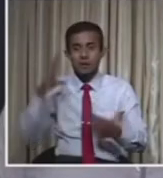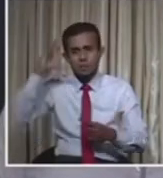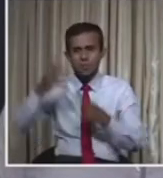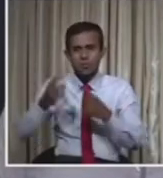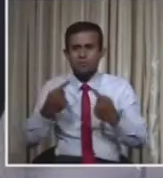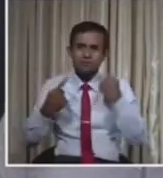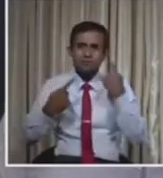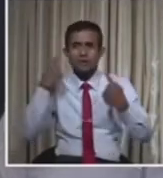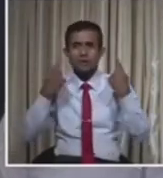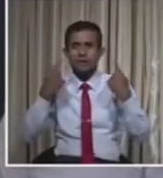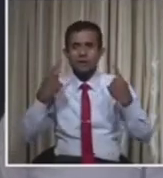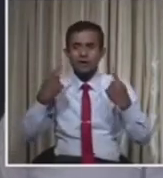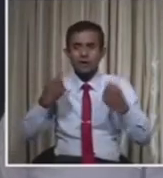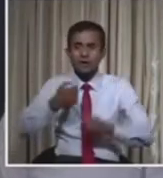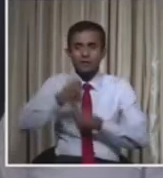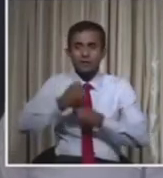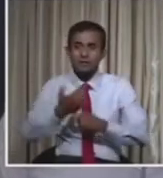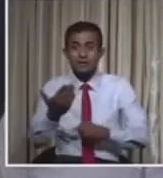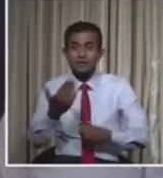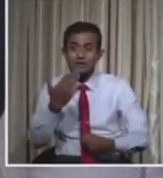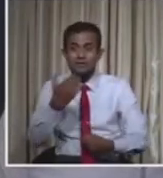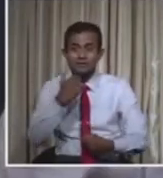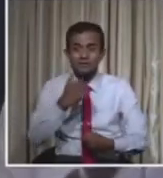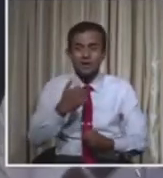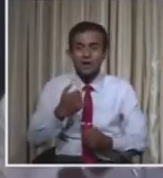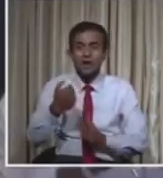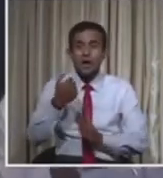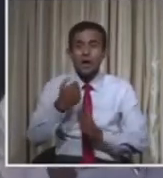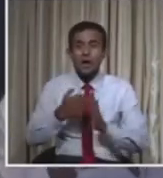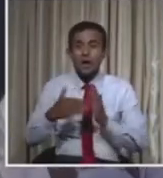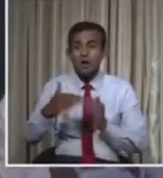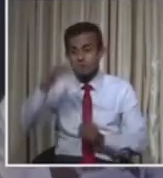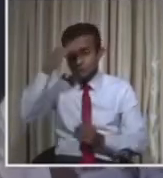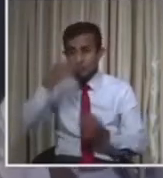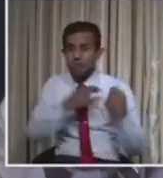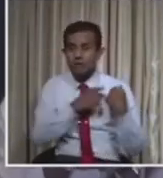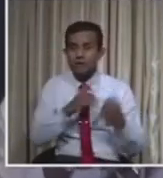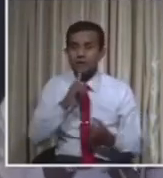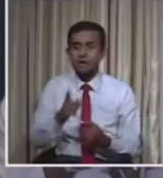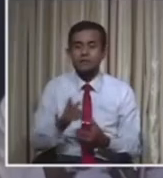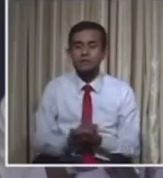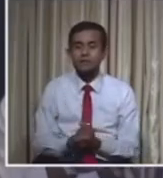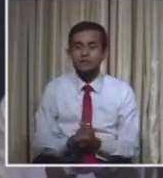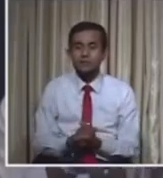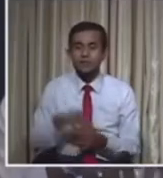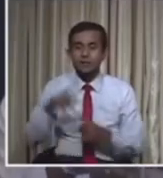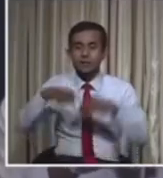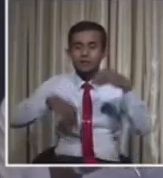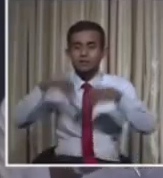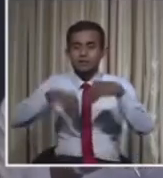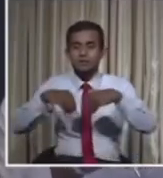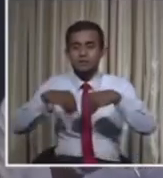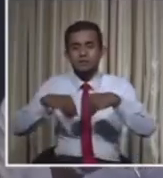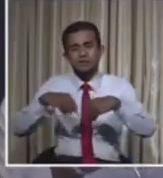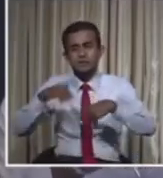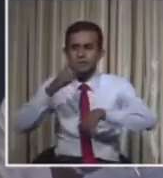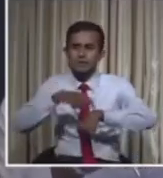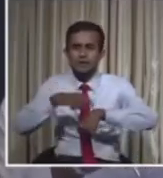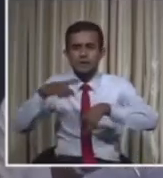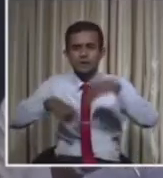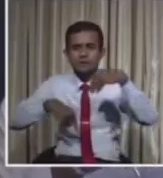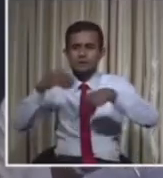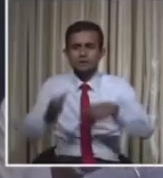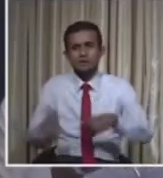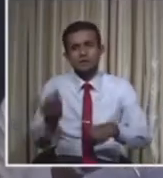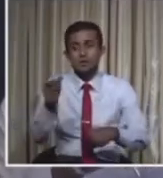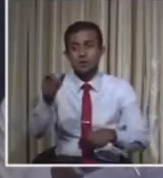ඉන්නේ රජයක් එනවා කියලා කරු කතානායකතුමනි වගකීමකින් කියනවා ඡන්දේ කරලාට ඡන්දේ කරමු